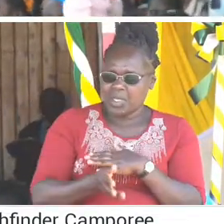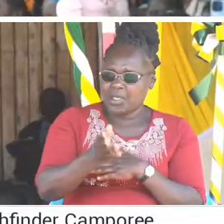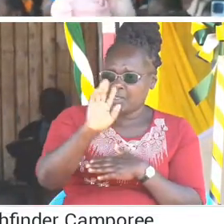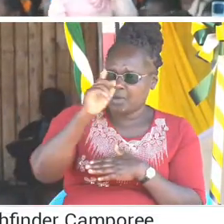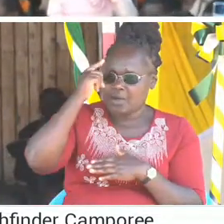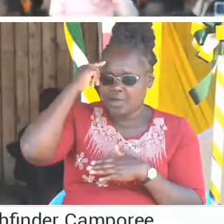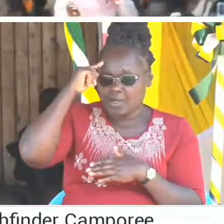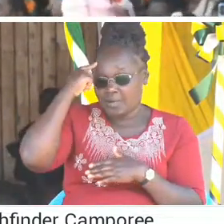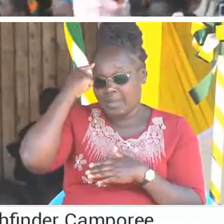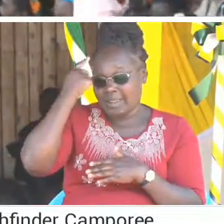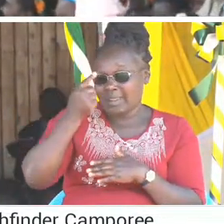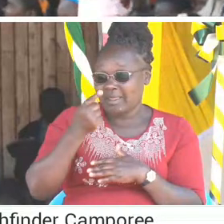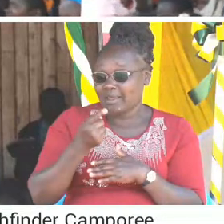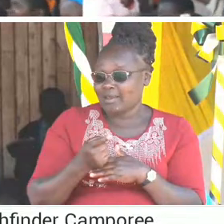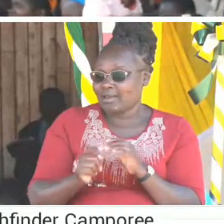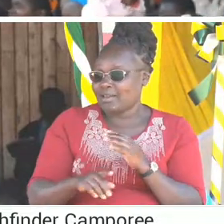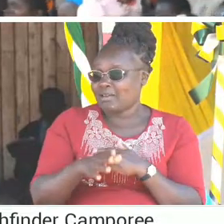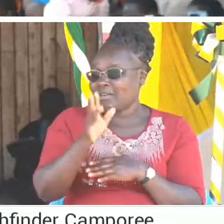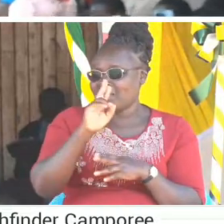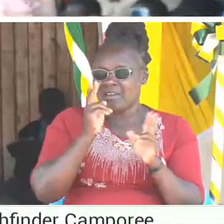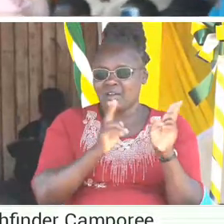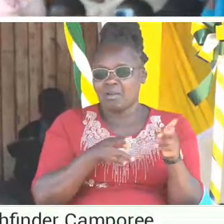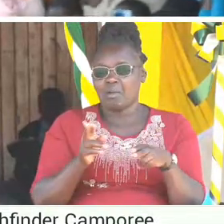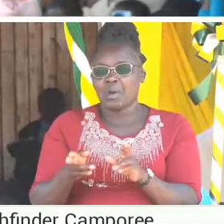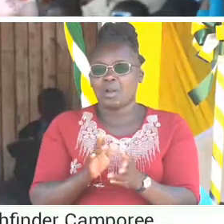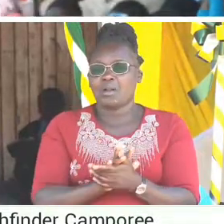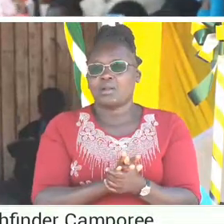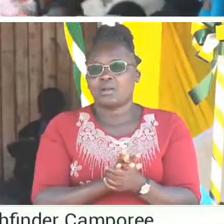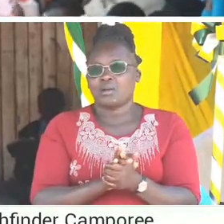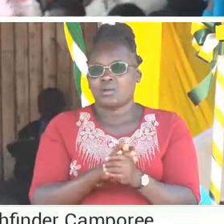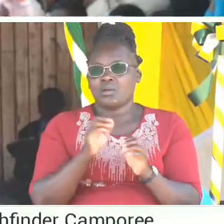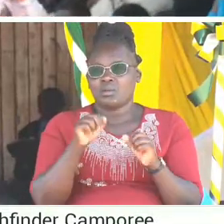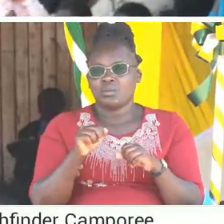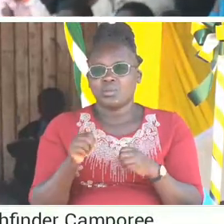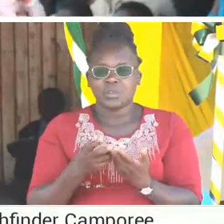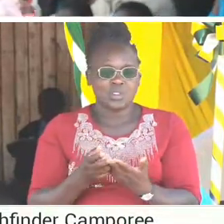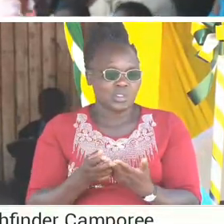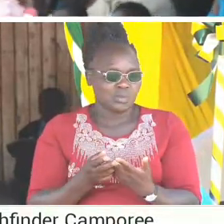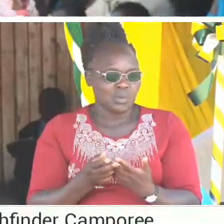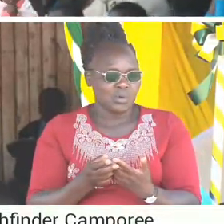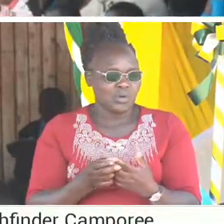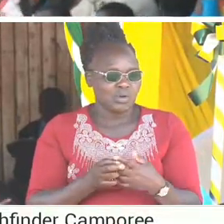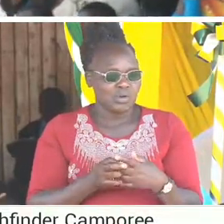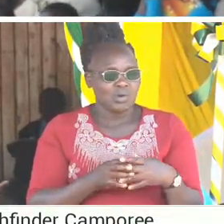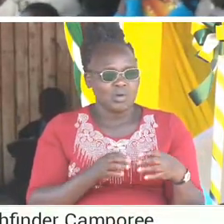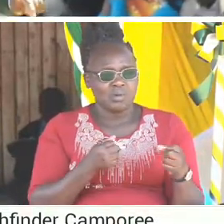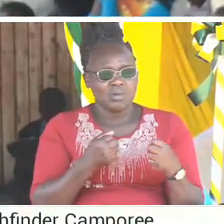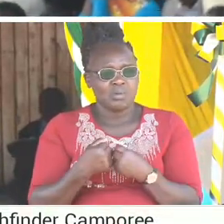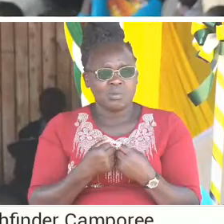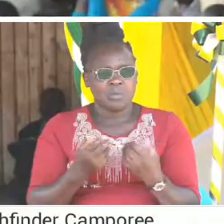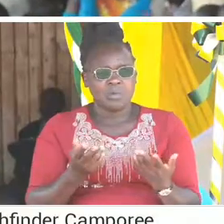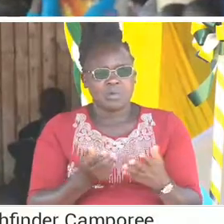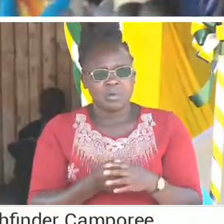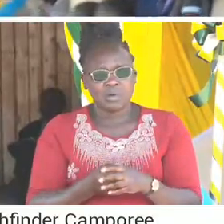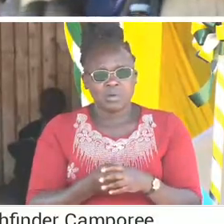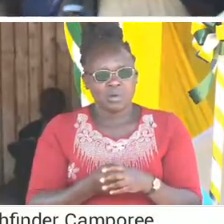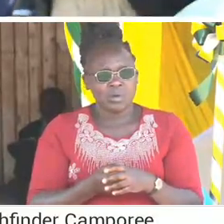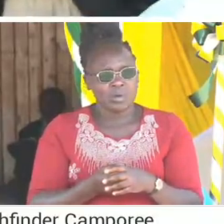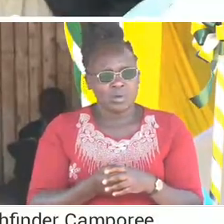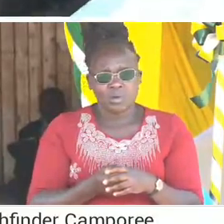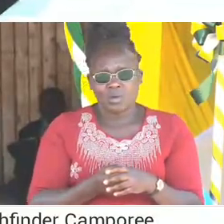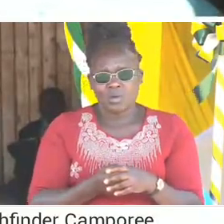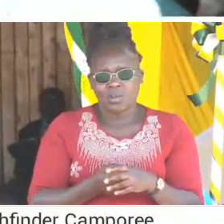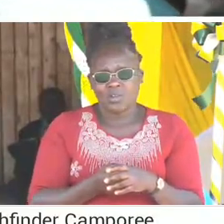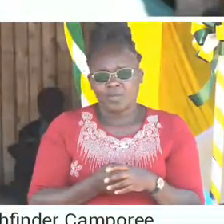ambaye tunaweza kujadiliana. Ngoja nikwambie, Mungu wetu sio shemeji. Mungu wetu ni dadi, ni baba. Na yeye